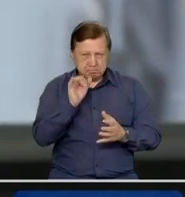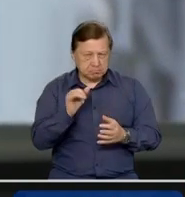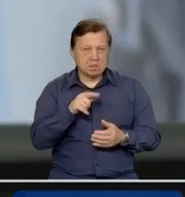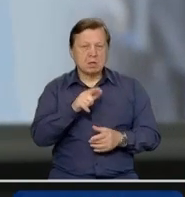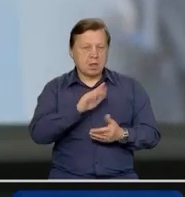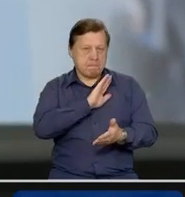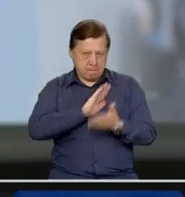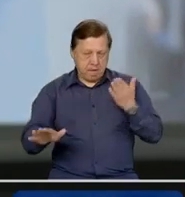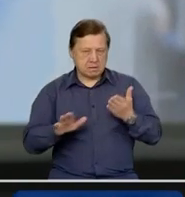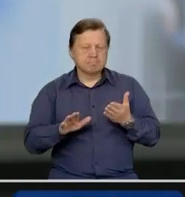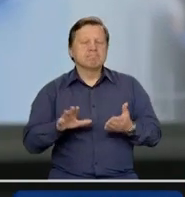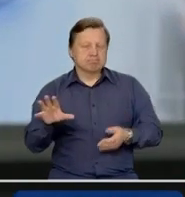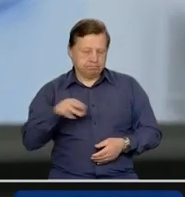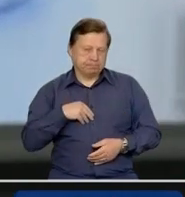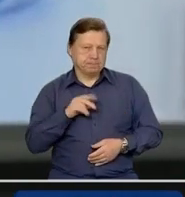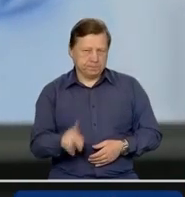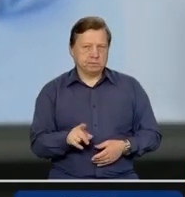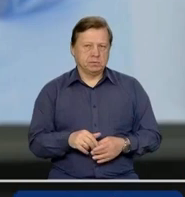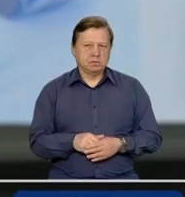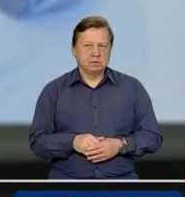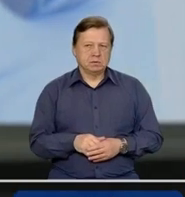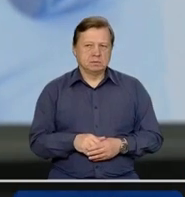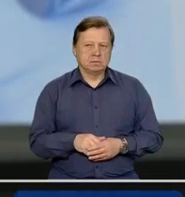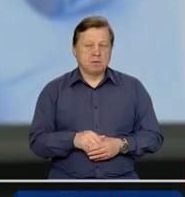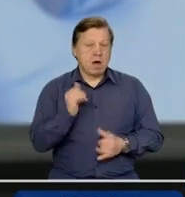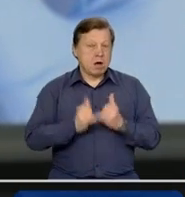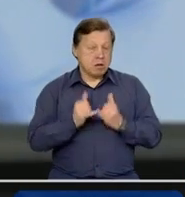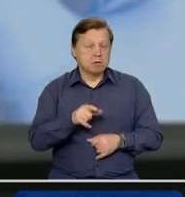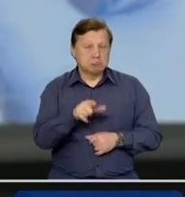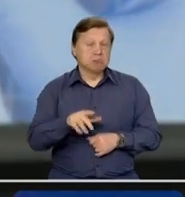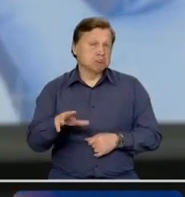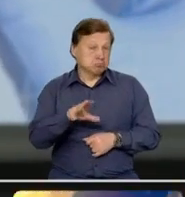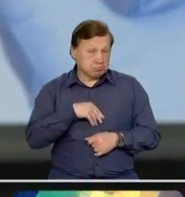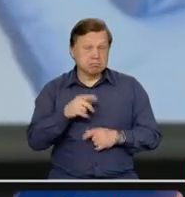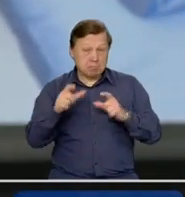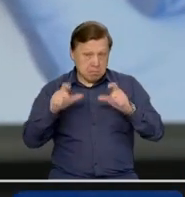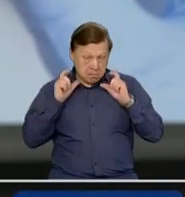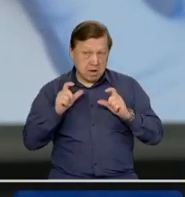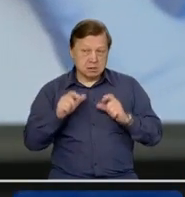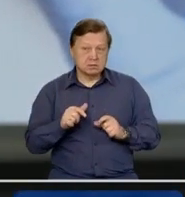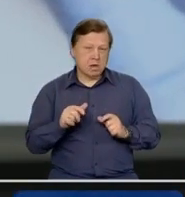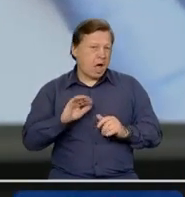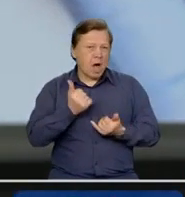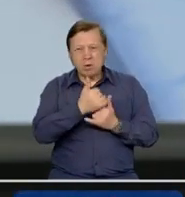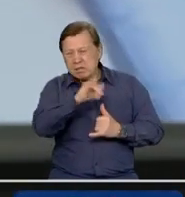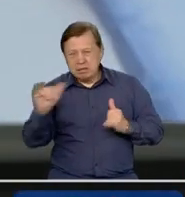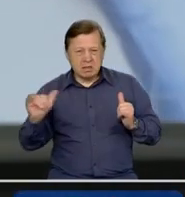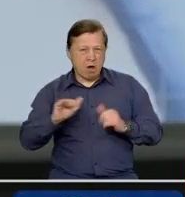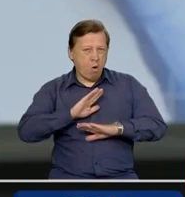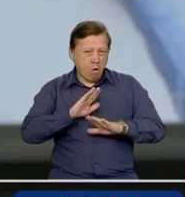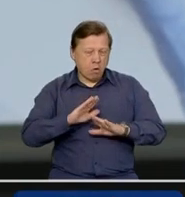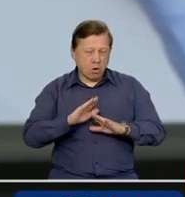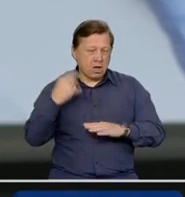tych maseczek chodziły. Tym niemniej, jeżeli jest pani w stanie tolerować jakąkolwiek osłonę twarzy, to